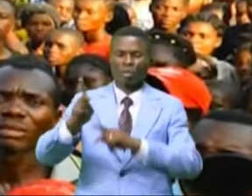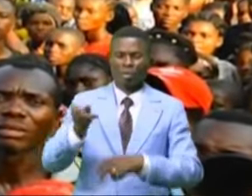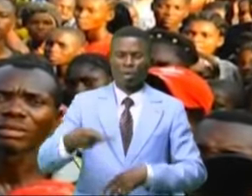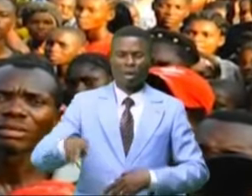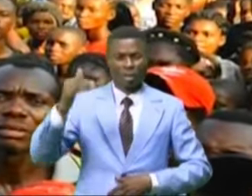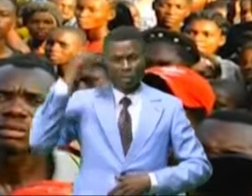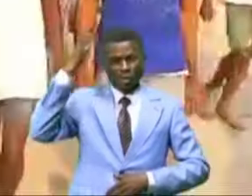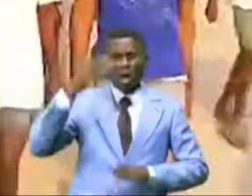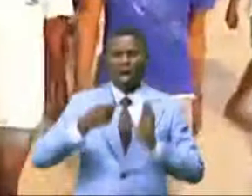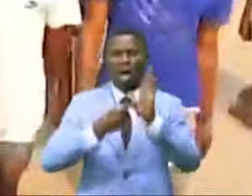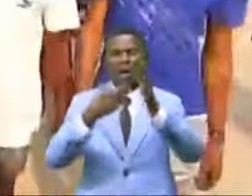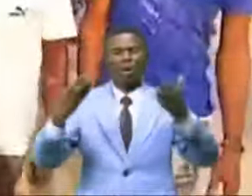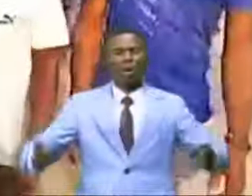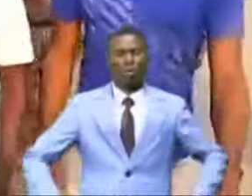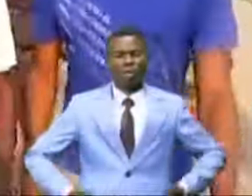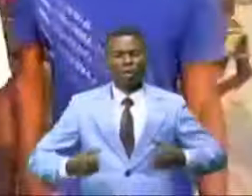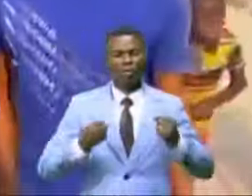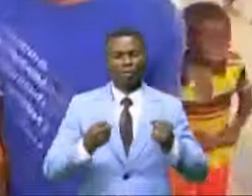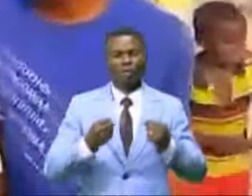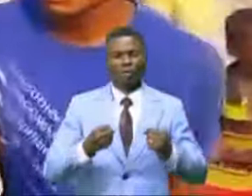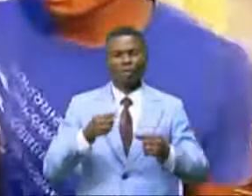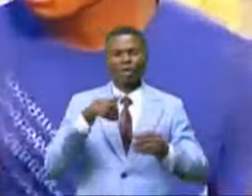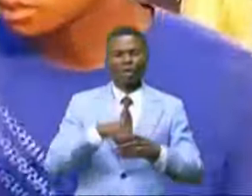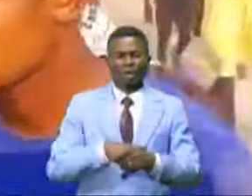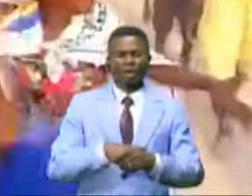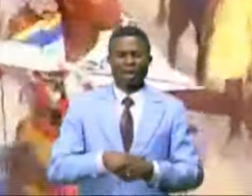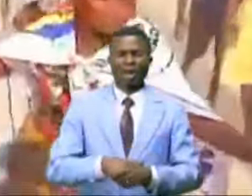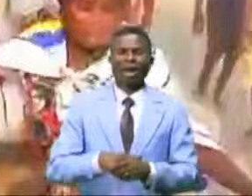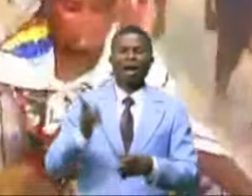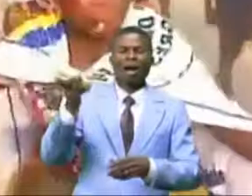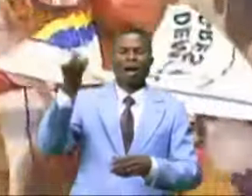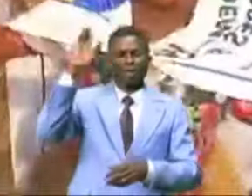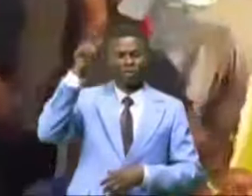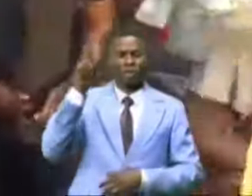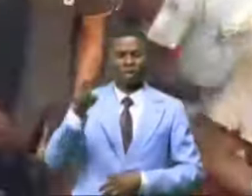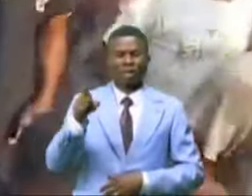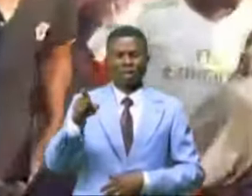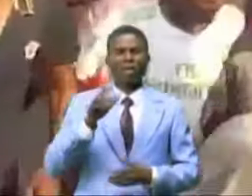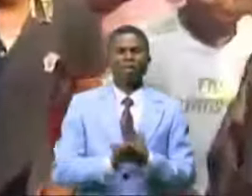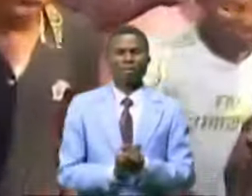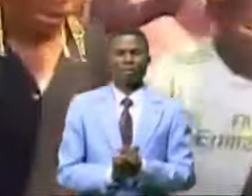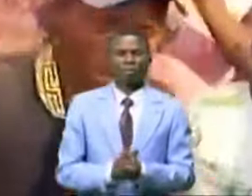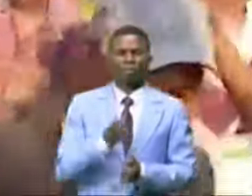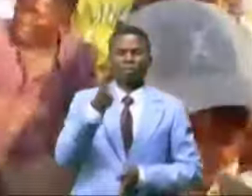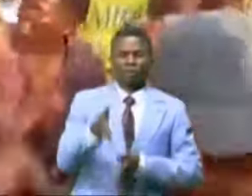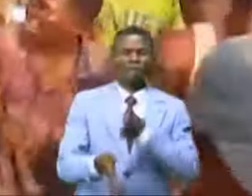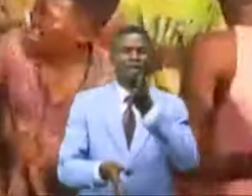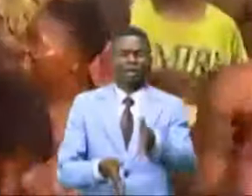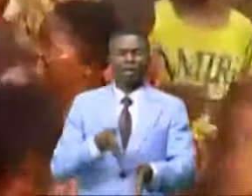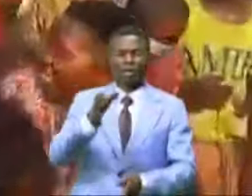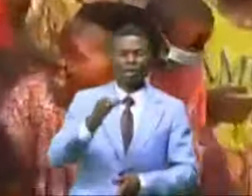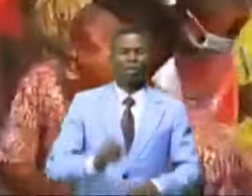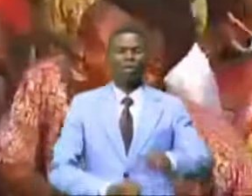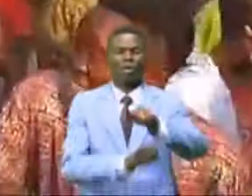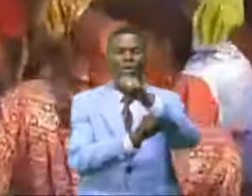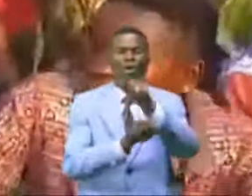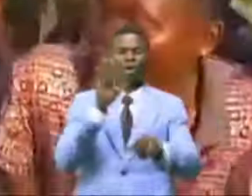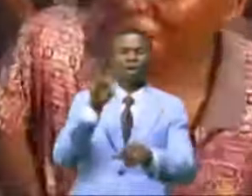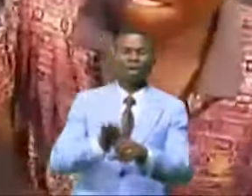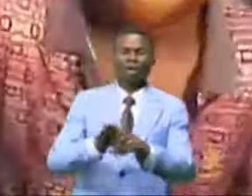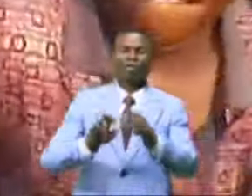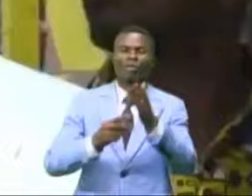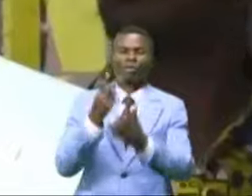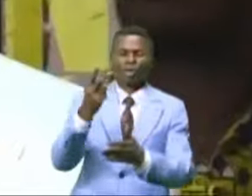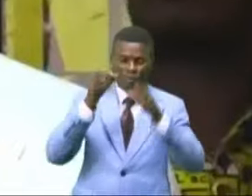laissé éclater sa joie dans les rues de chef-lieu de ces territoires. Cette marche organisée en soutien de la réélection du président